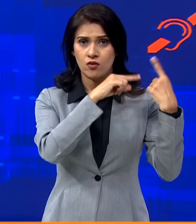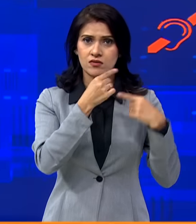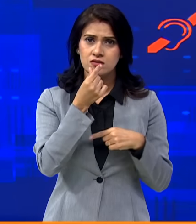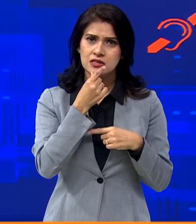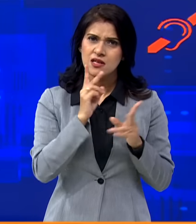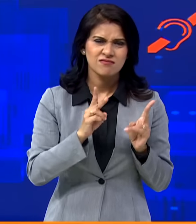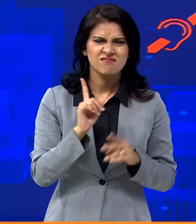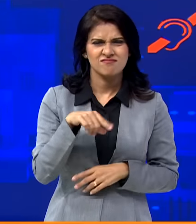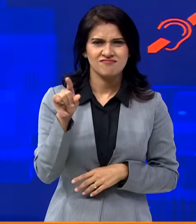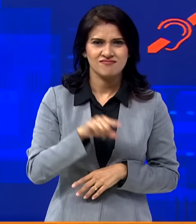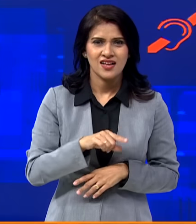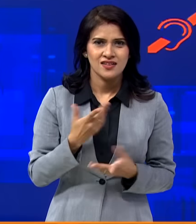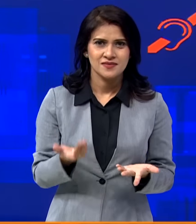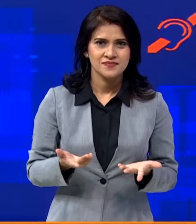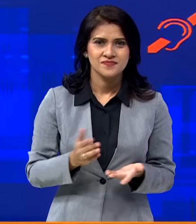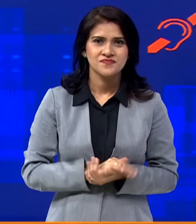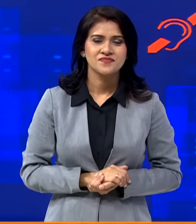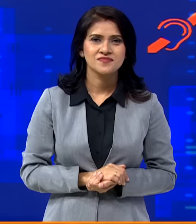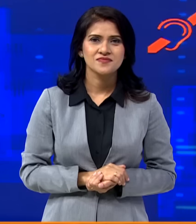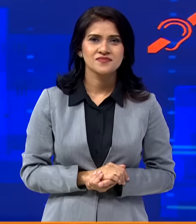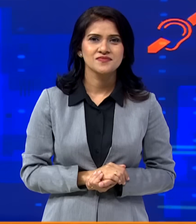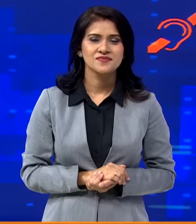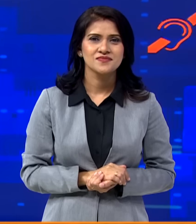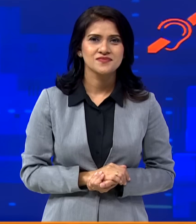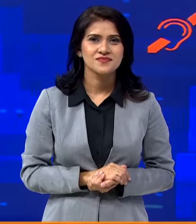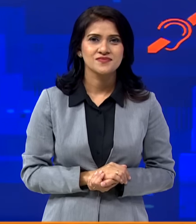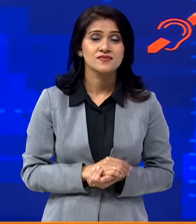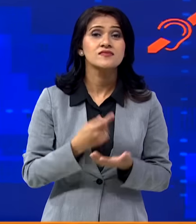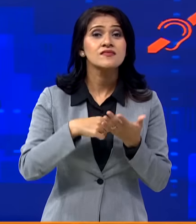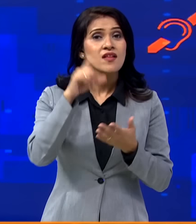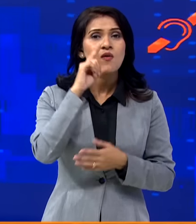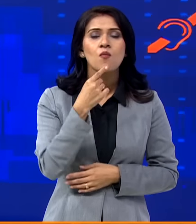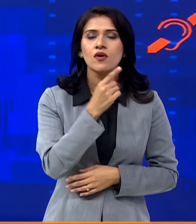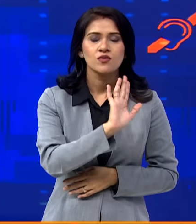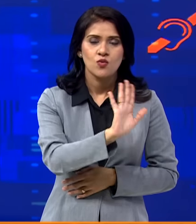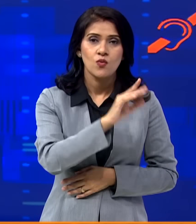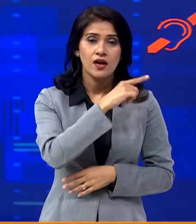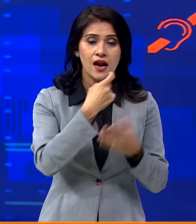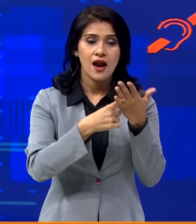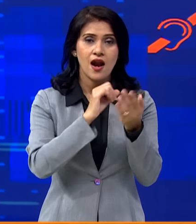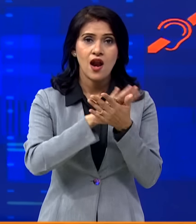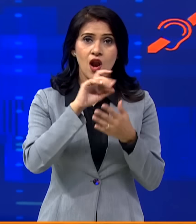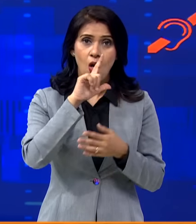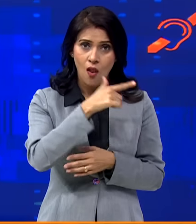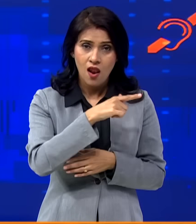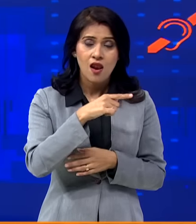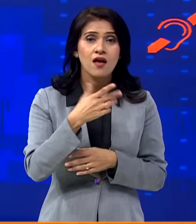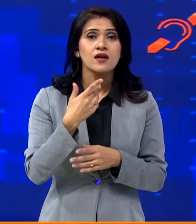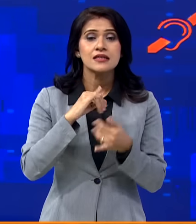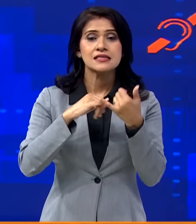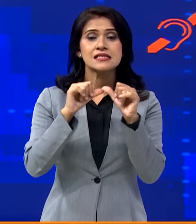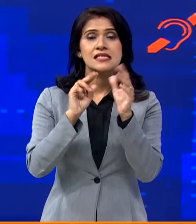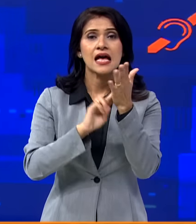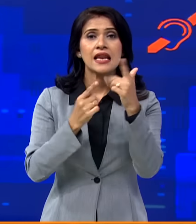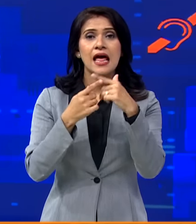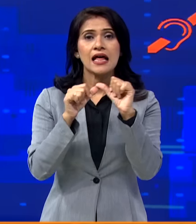बताता हूं बड़ा सवाल क्या है बड़ा सवाल ये है आप कहते हैं कि राहुल गांधी राम विरोधी है सनातन विरोधी हैं और इल्जाम भी ऐसा आप कहते हैं